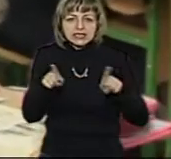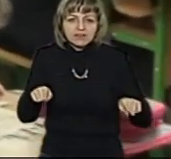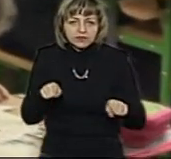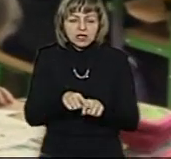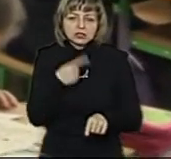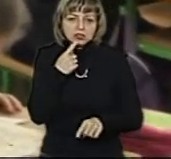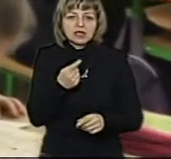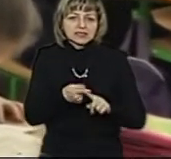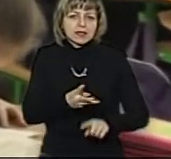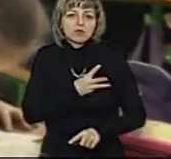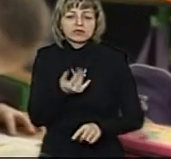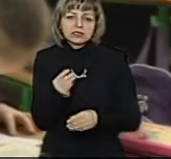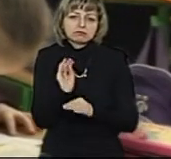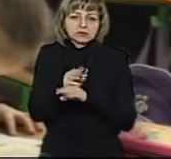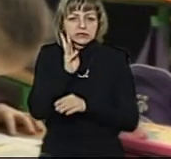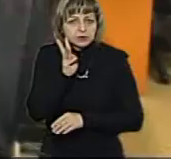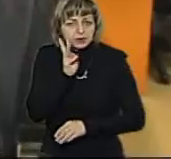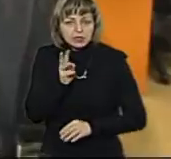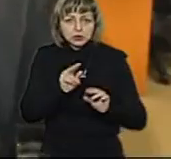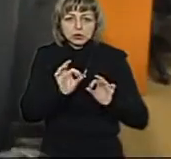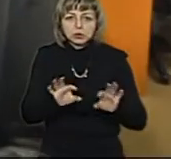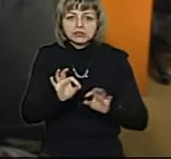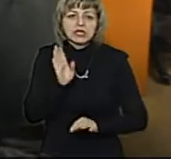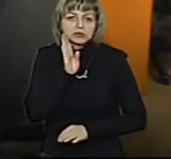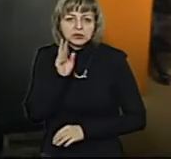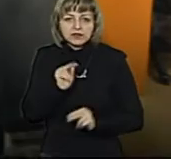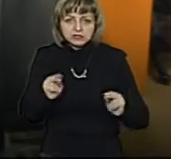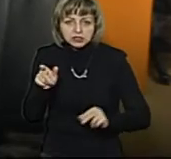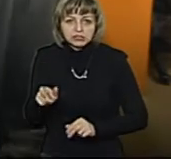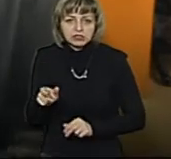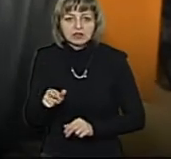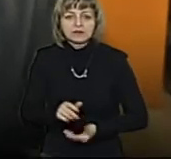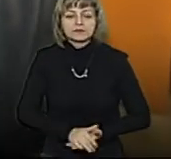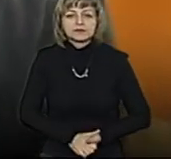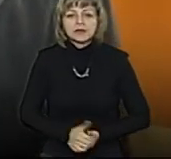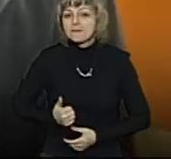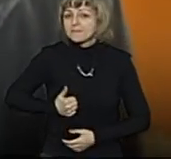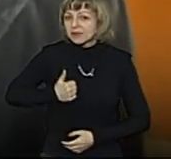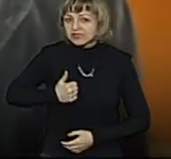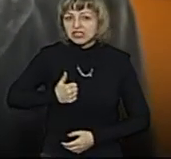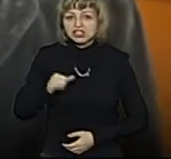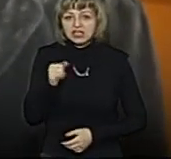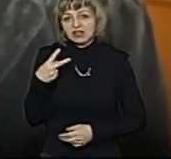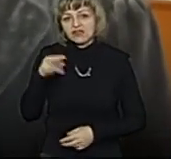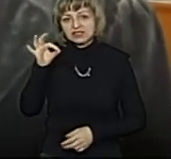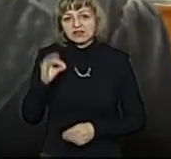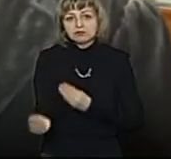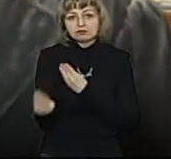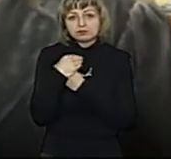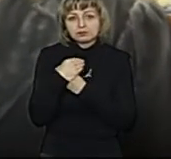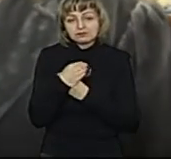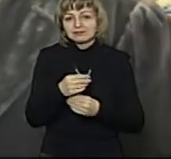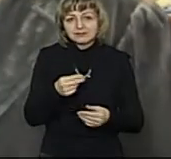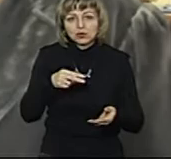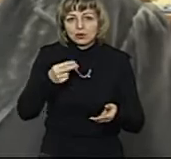плати, говорить вчителька початкових класів Оксана Словік. Престижніше і матеріально. На 20% до нашого окладу